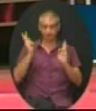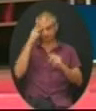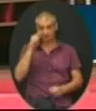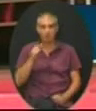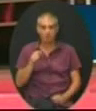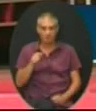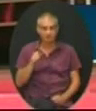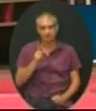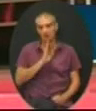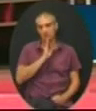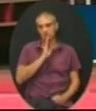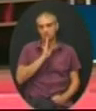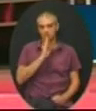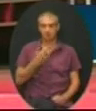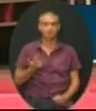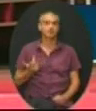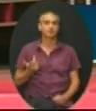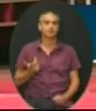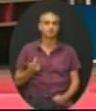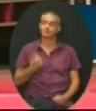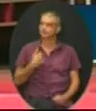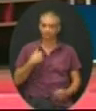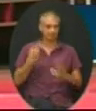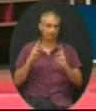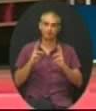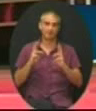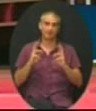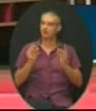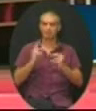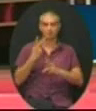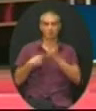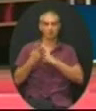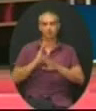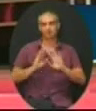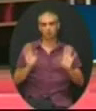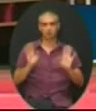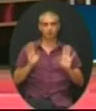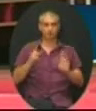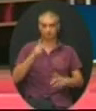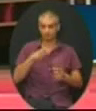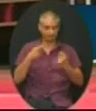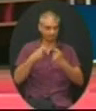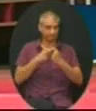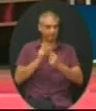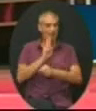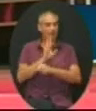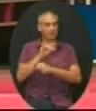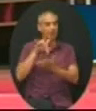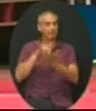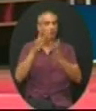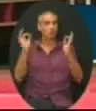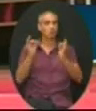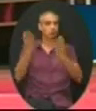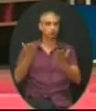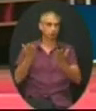ובמובן הזה, זה בעייתי, ואני מקווה שהדברים לא יחזרו על עצמם. לגבי ההגנה על המקומות